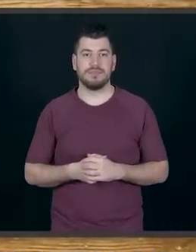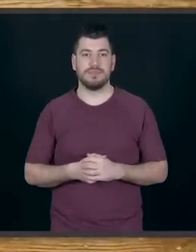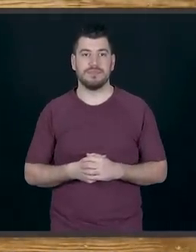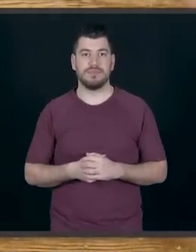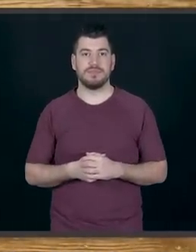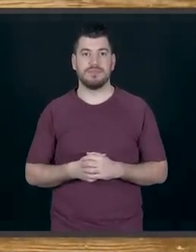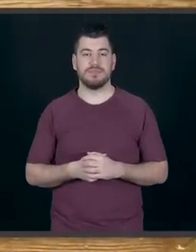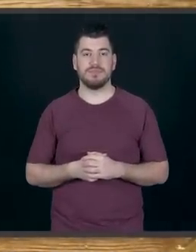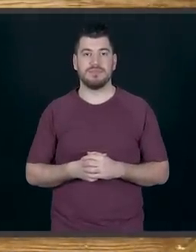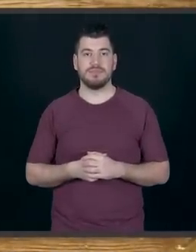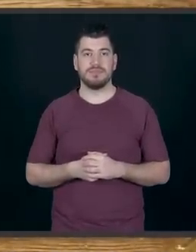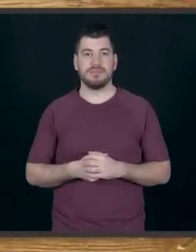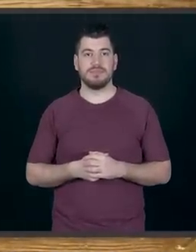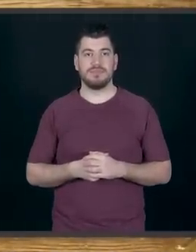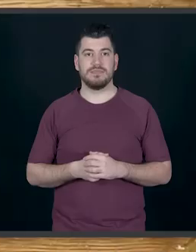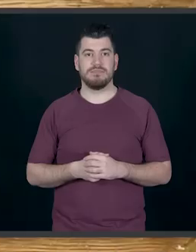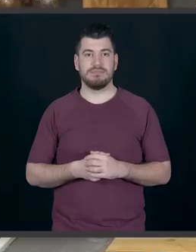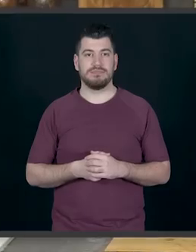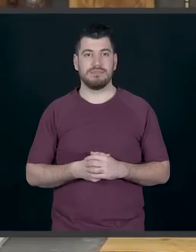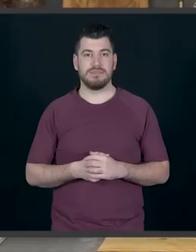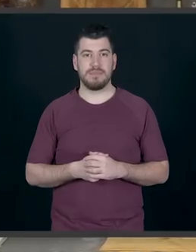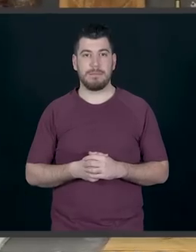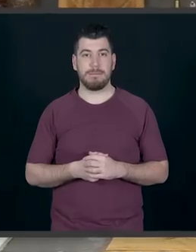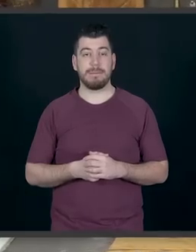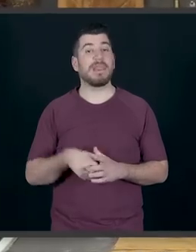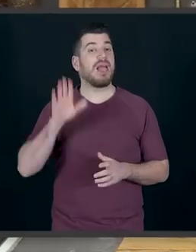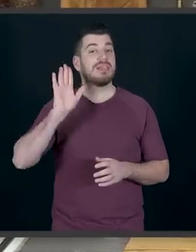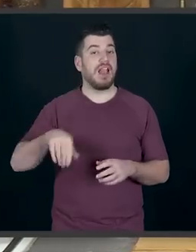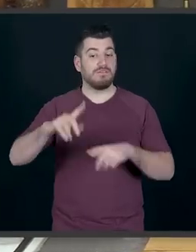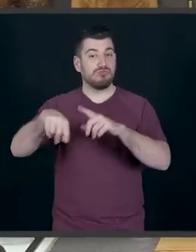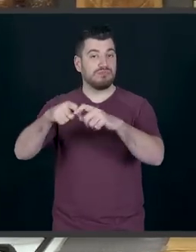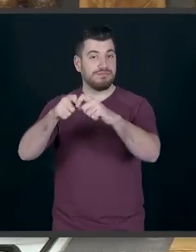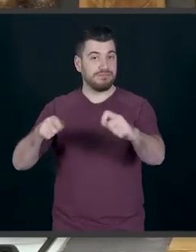και δένω το κρέας μου. Κοιτάξτε εδώ. Και ο τελευταίος κόμπος μας.